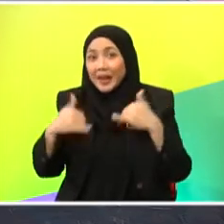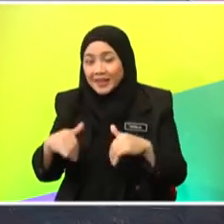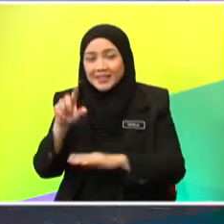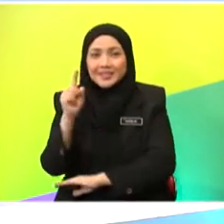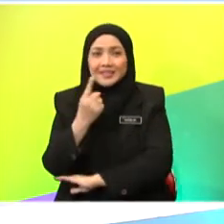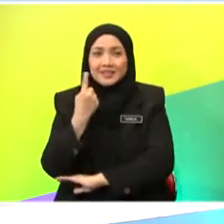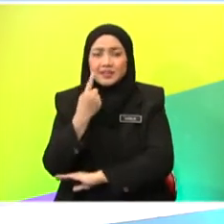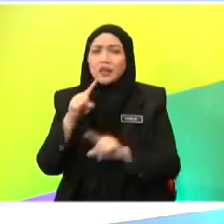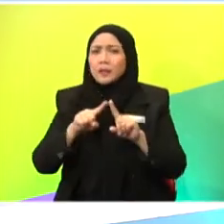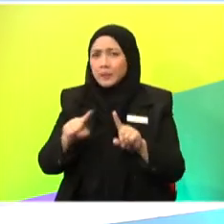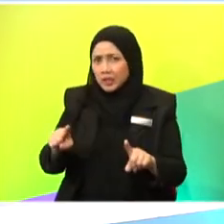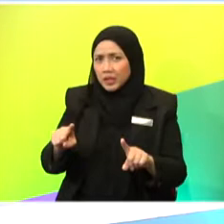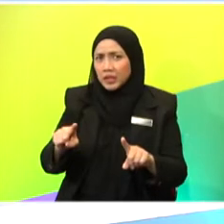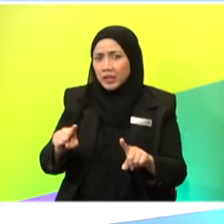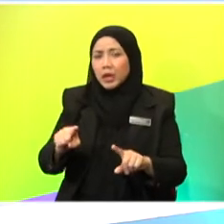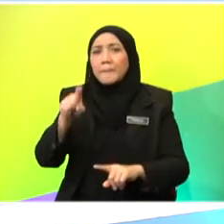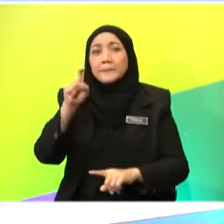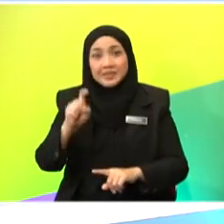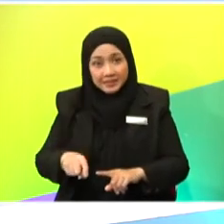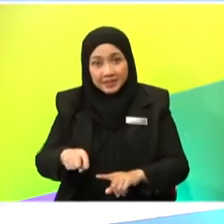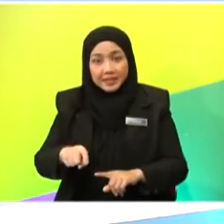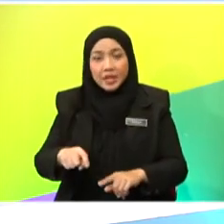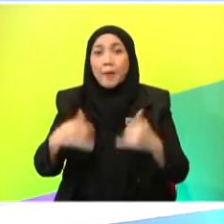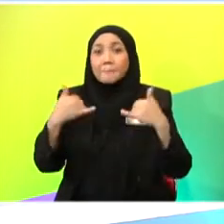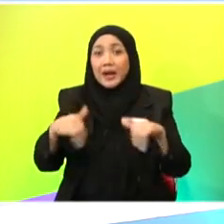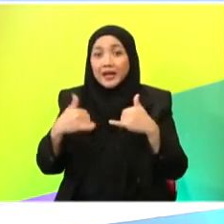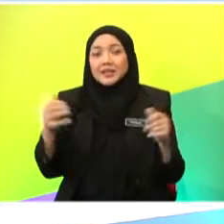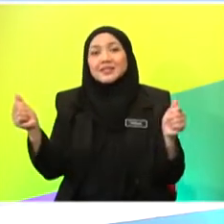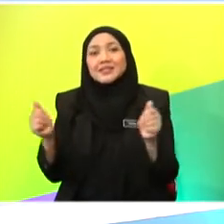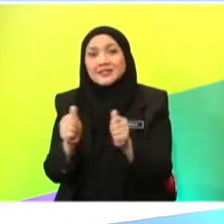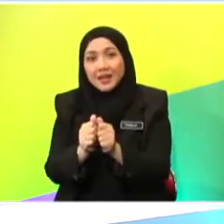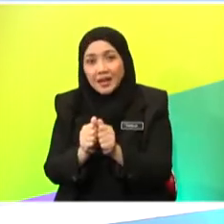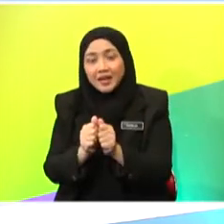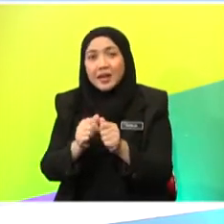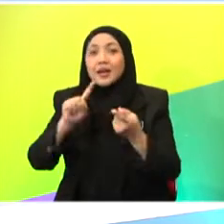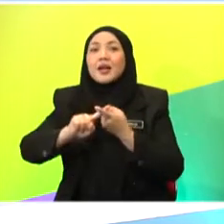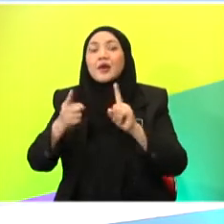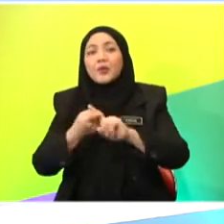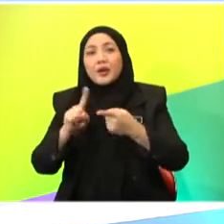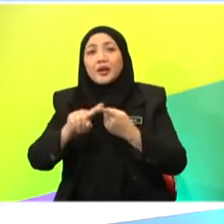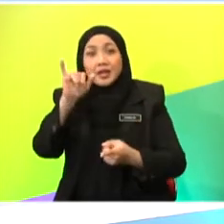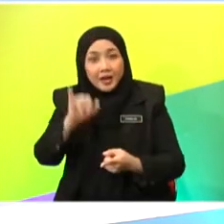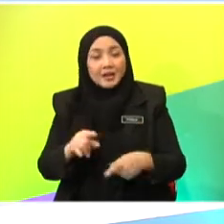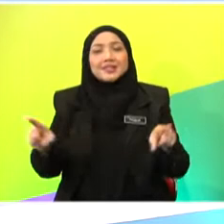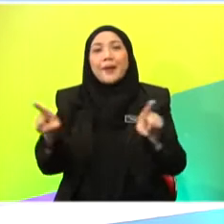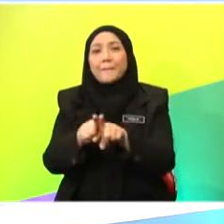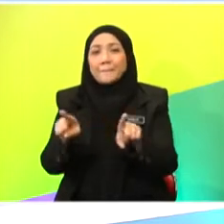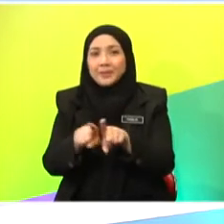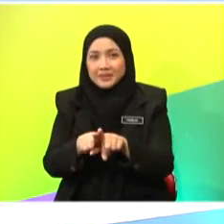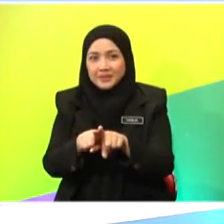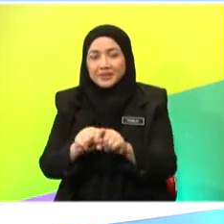nggak main pada pandan mesti dengan kawan-kawan dia atau pendengar pasalnya yang sama tuh